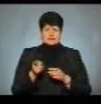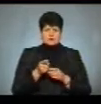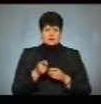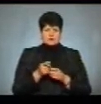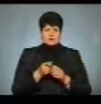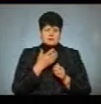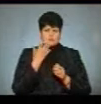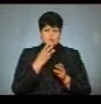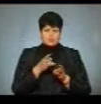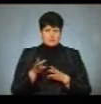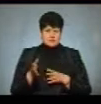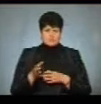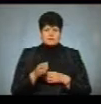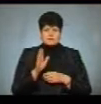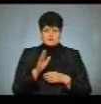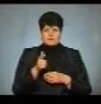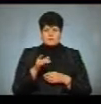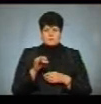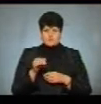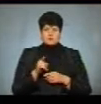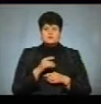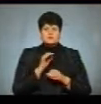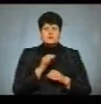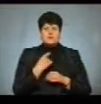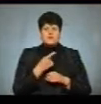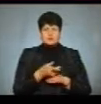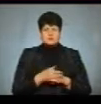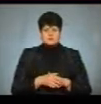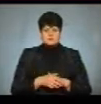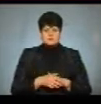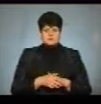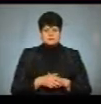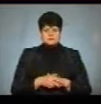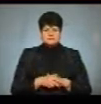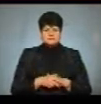«Тернопільміськтеплокомуненерго» Віталія Гробенюка. Пропоную послухати, що він каже.